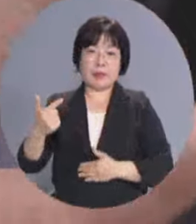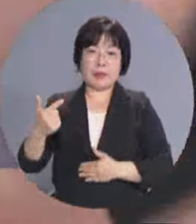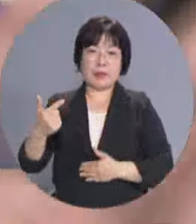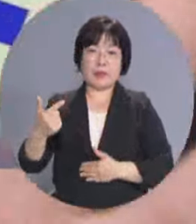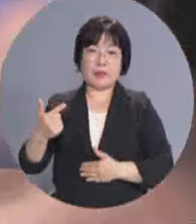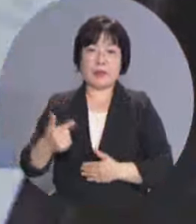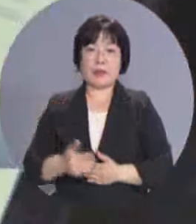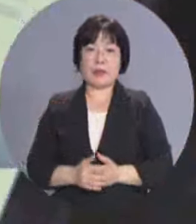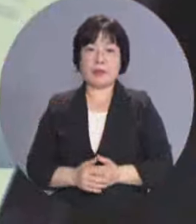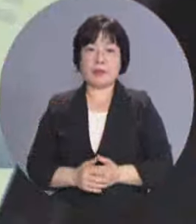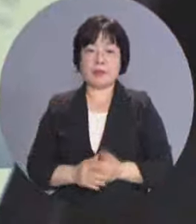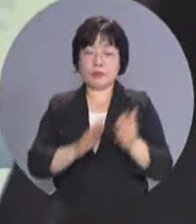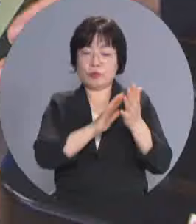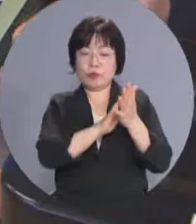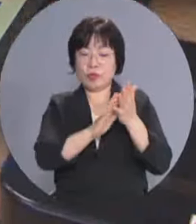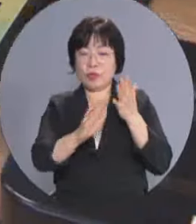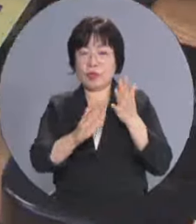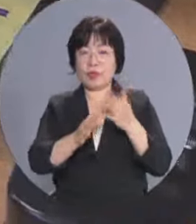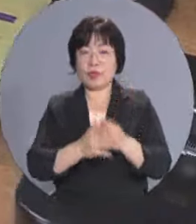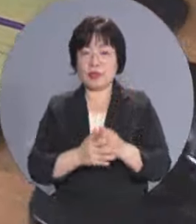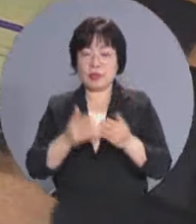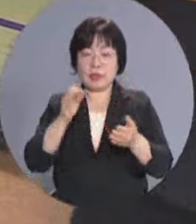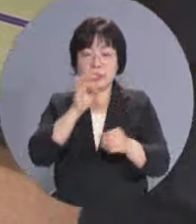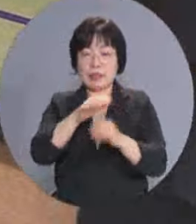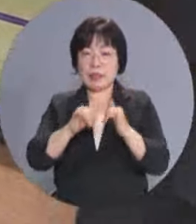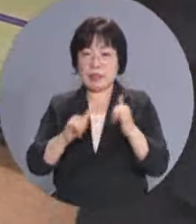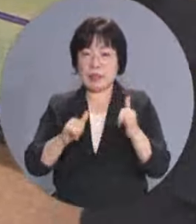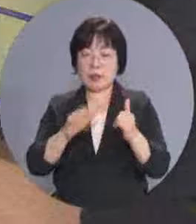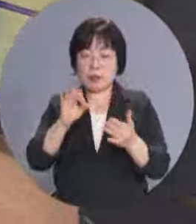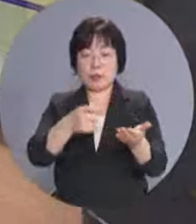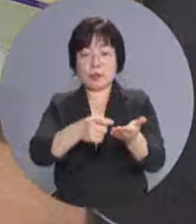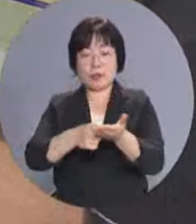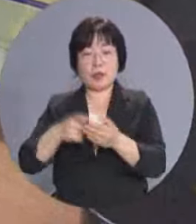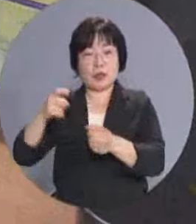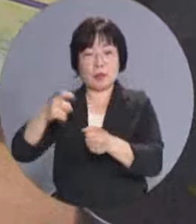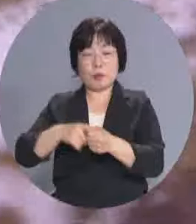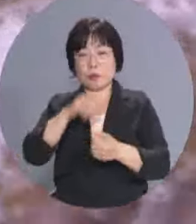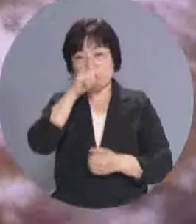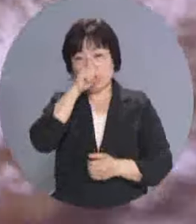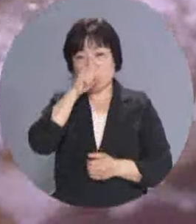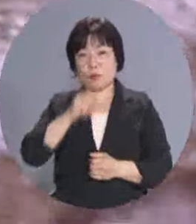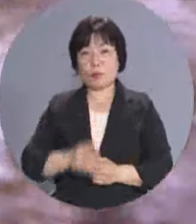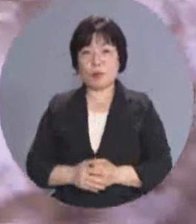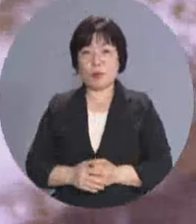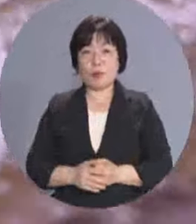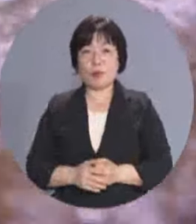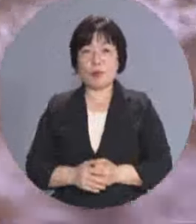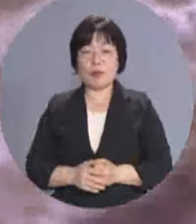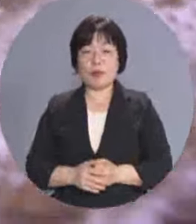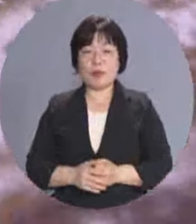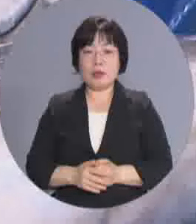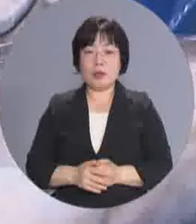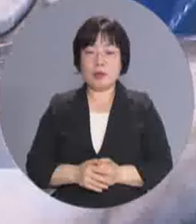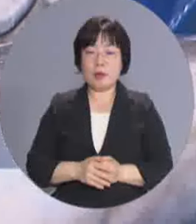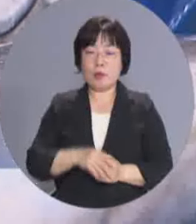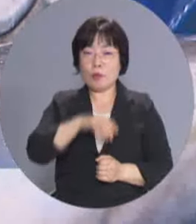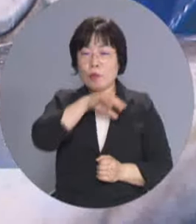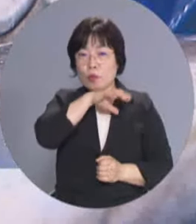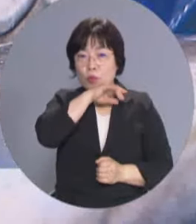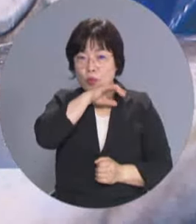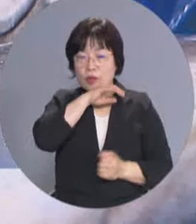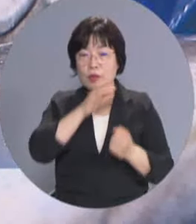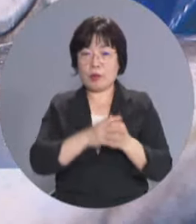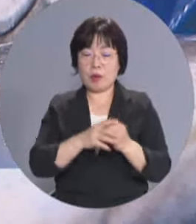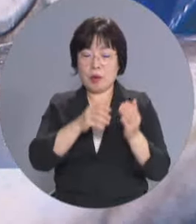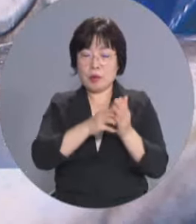주말은 이런 식으로 줄 서서. 소비자들은 한 푼이라도 아낄 수 있어 좋고. 전복이랑 갑오징어랑 이렇게 샀는데